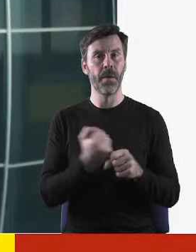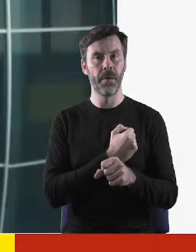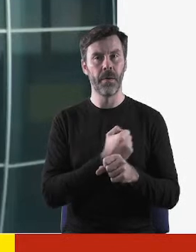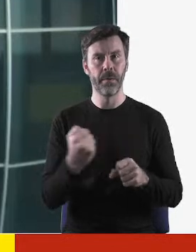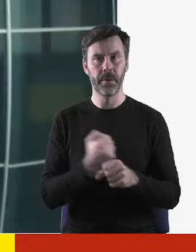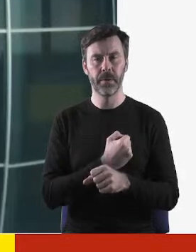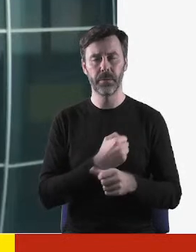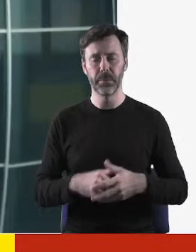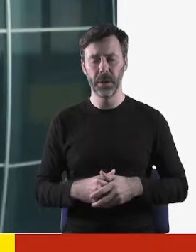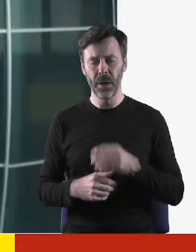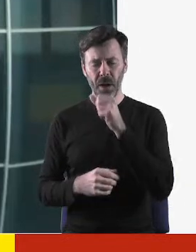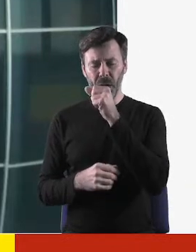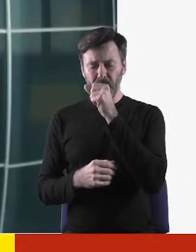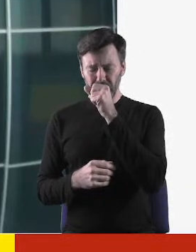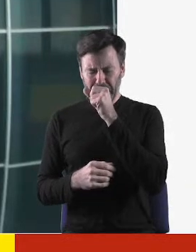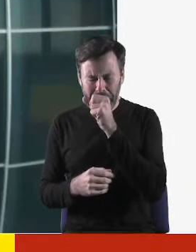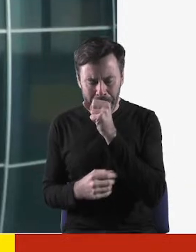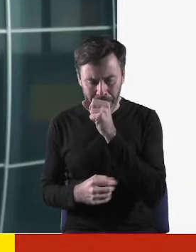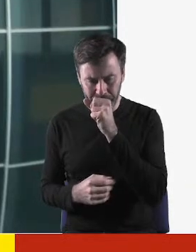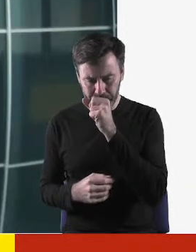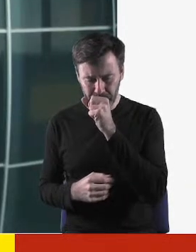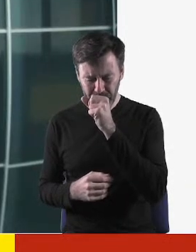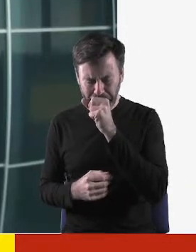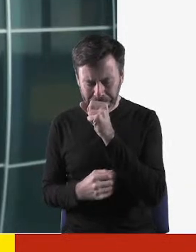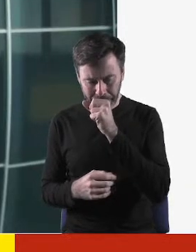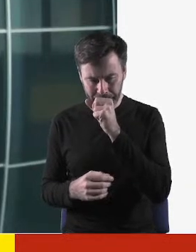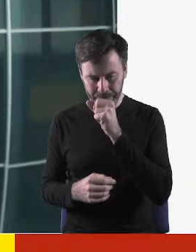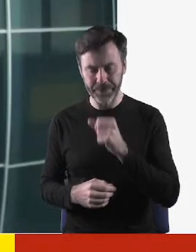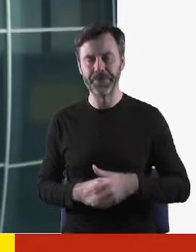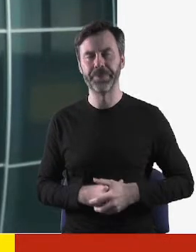nich przekonanie, że są nieśmiertelni. Ja oczywiście